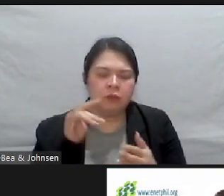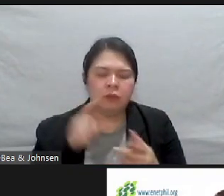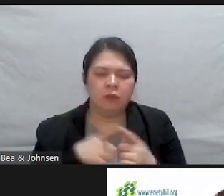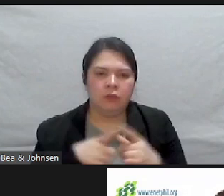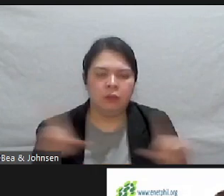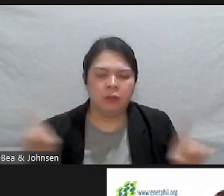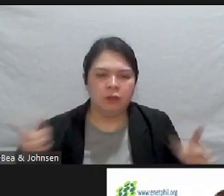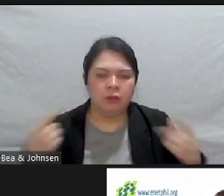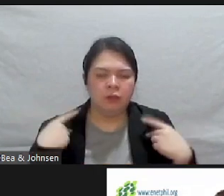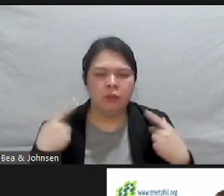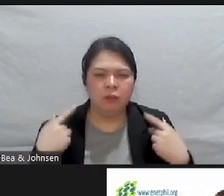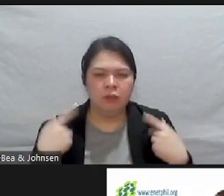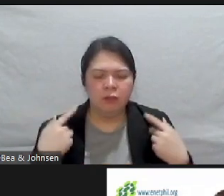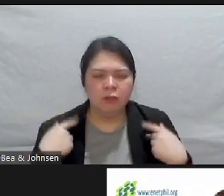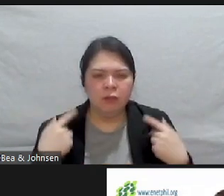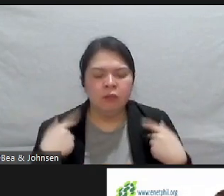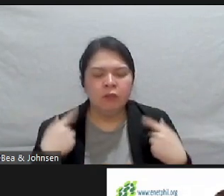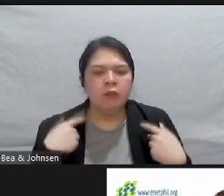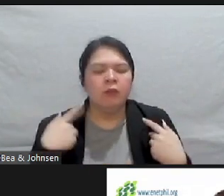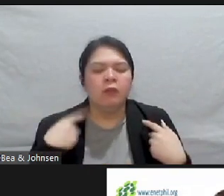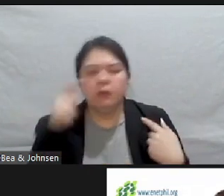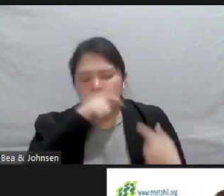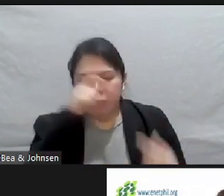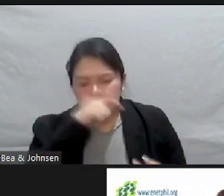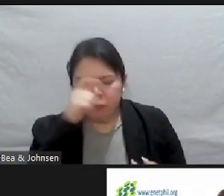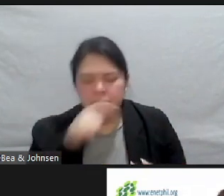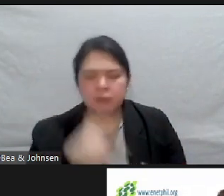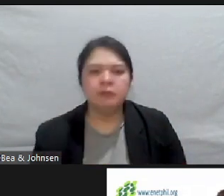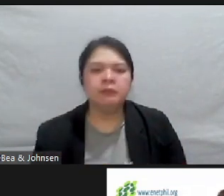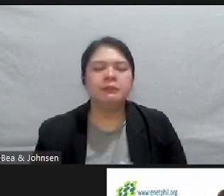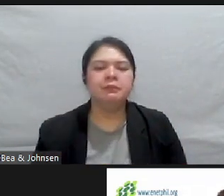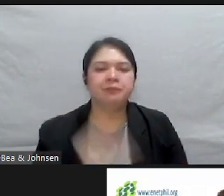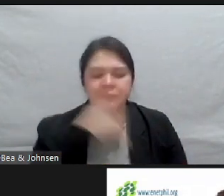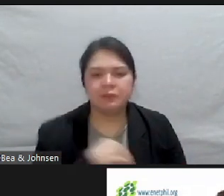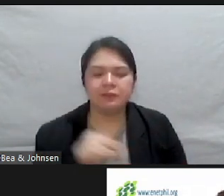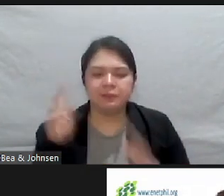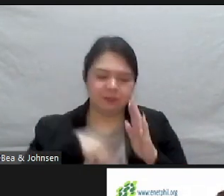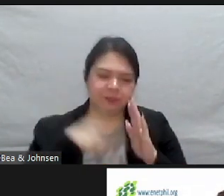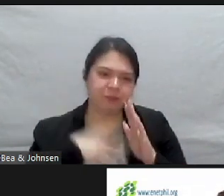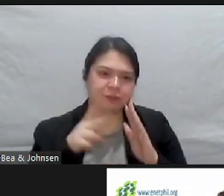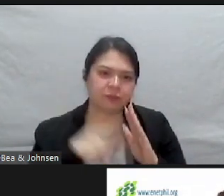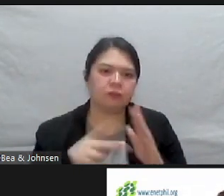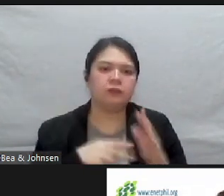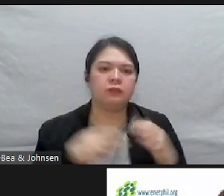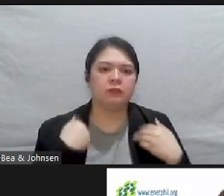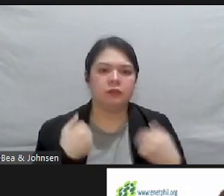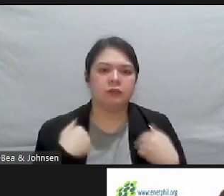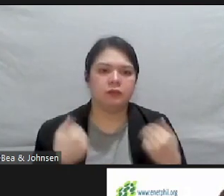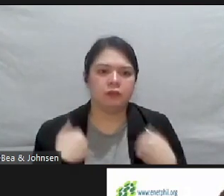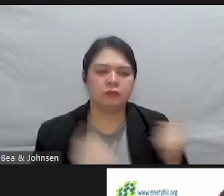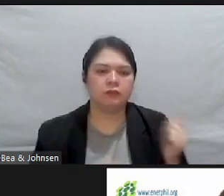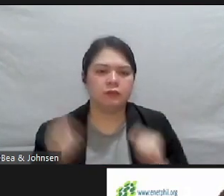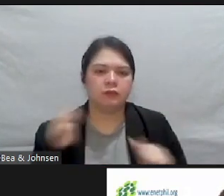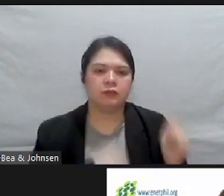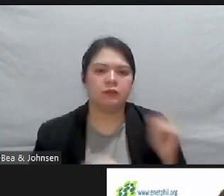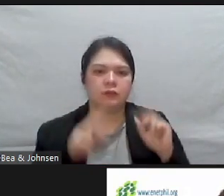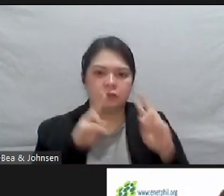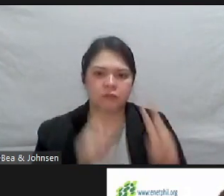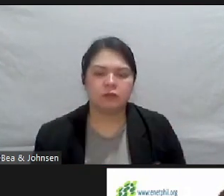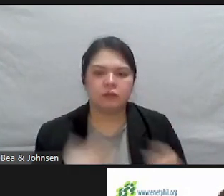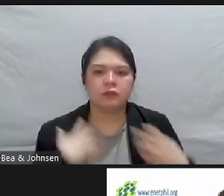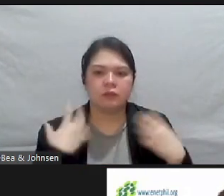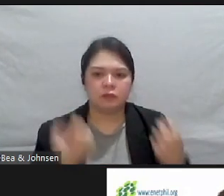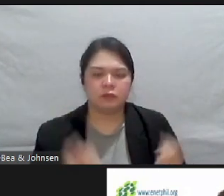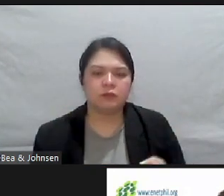or gamit na agad yung Tagalog. So, maganda pong basahin din yung mga youth action research, halimbawa ng lakas pamayanan, ng